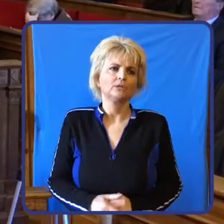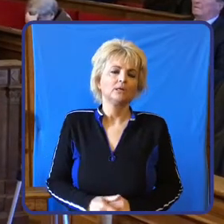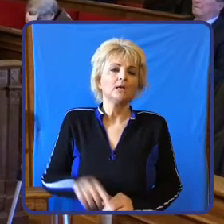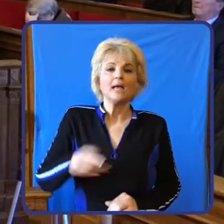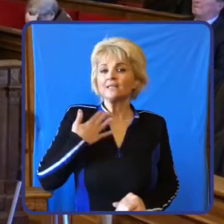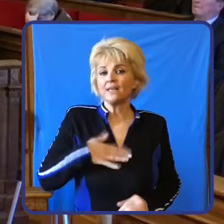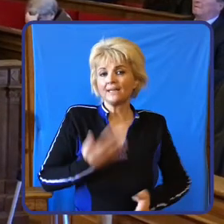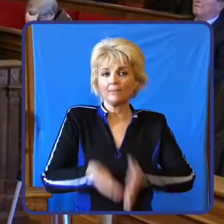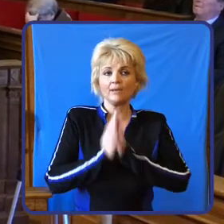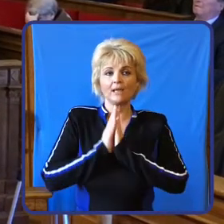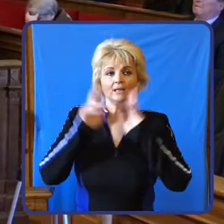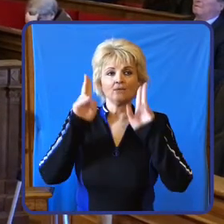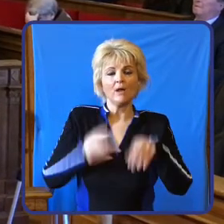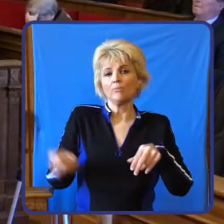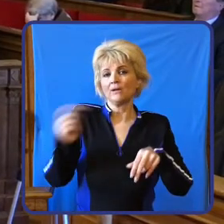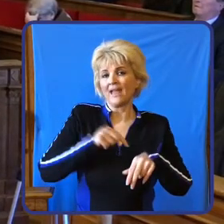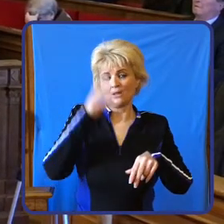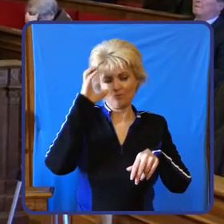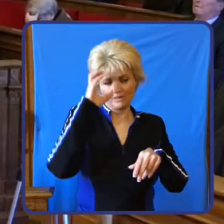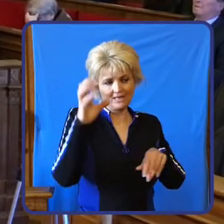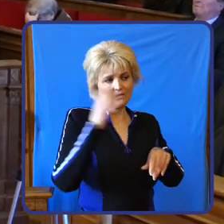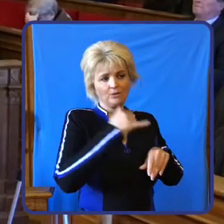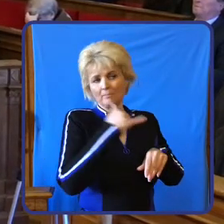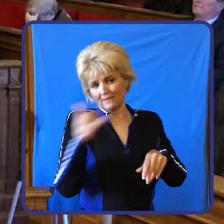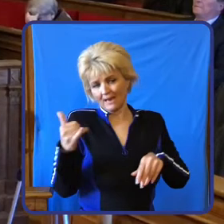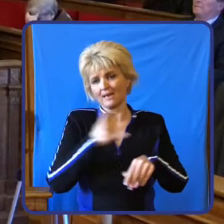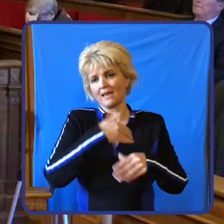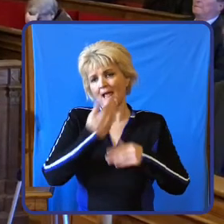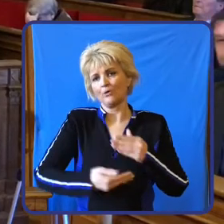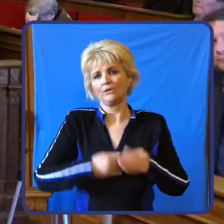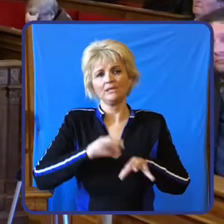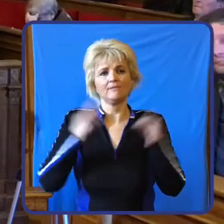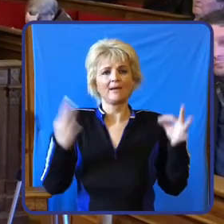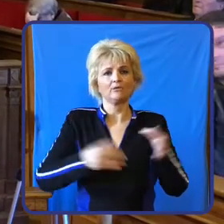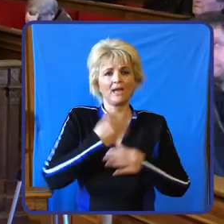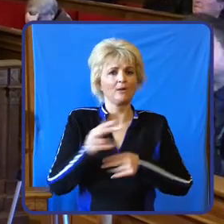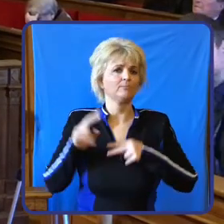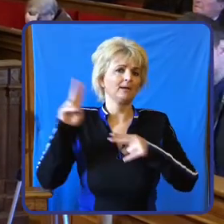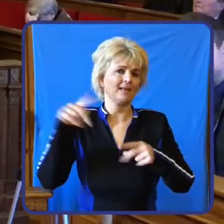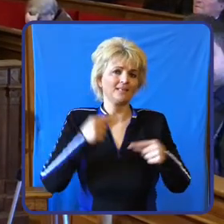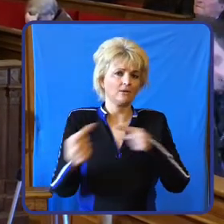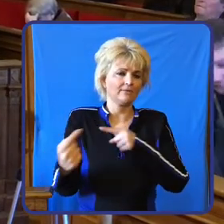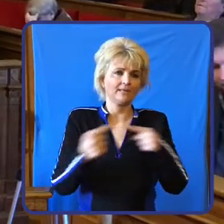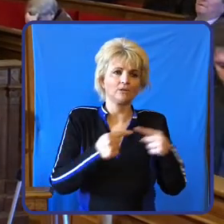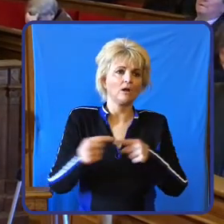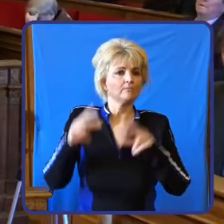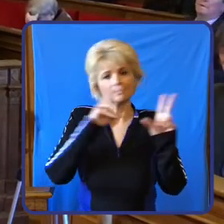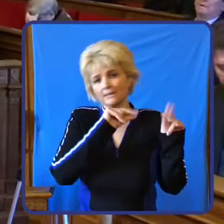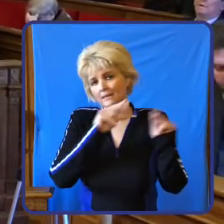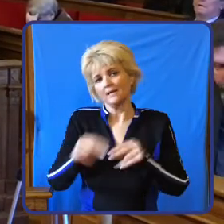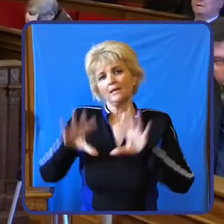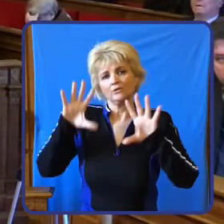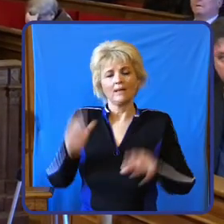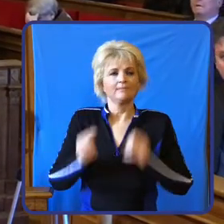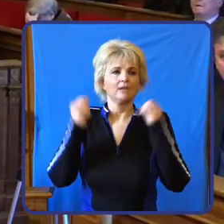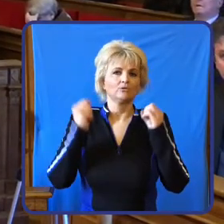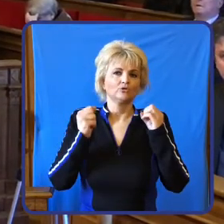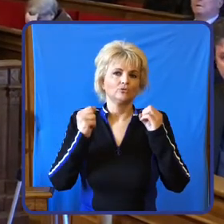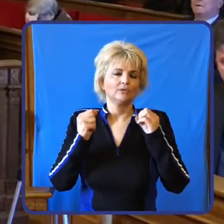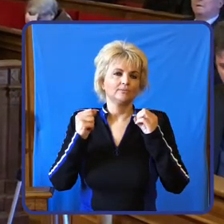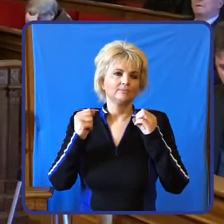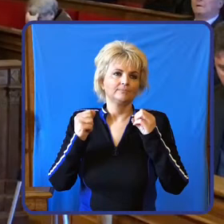Azt szeretném kérni, tényleg eljövök nézőnek. Itt mindenki előtt, nyilvánosság előtt megígérem, ez a vita, beszélgetés megvalósul.